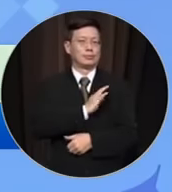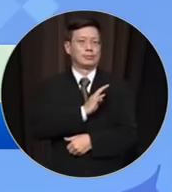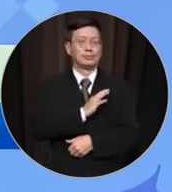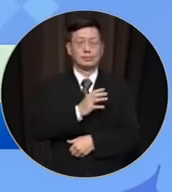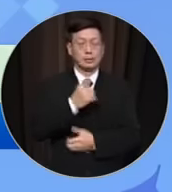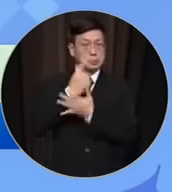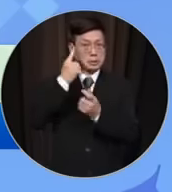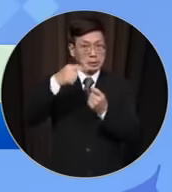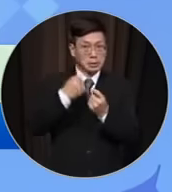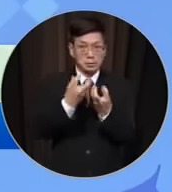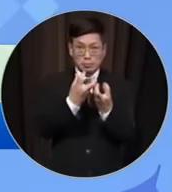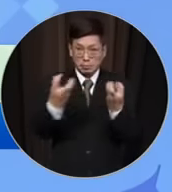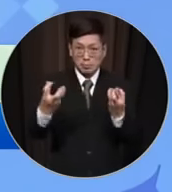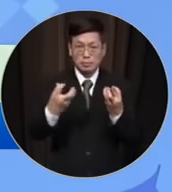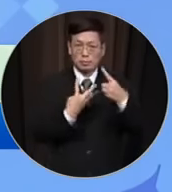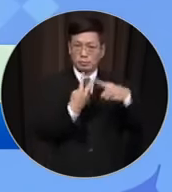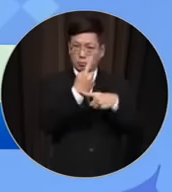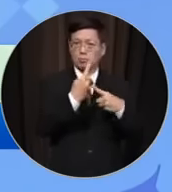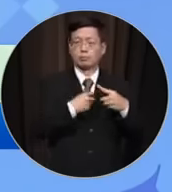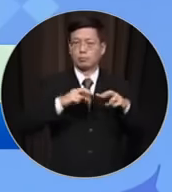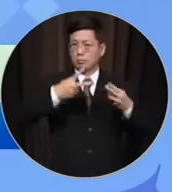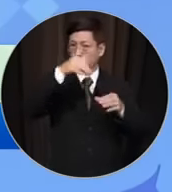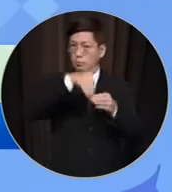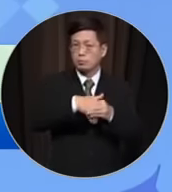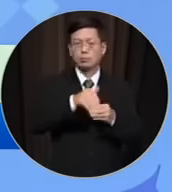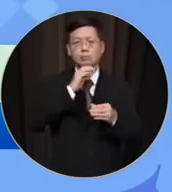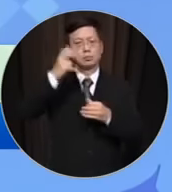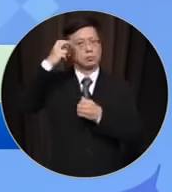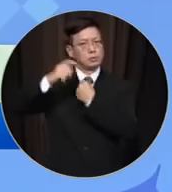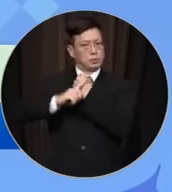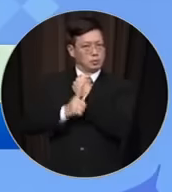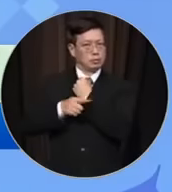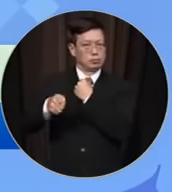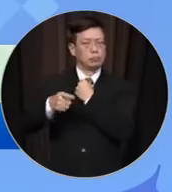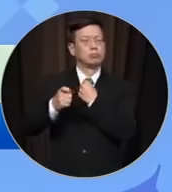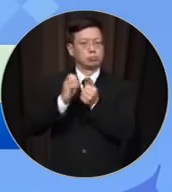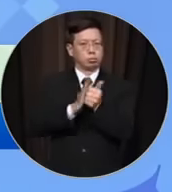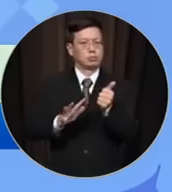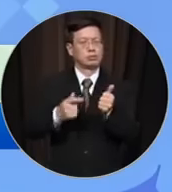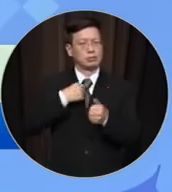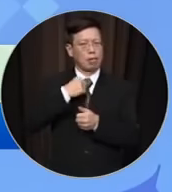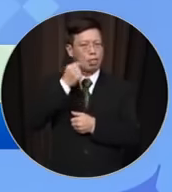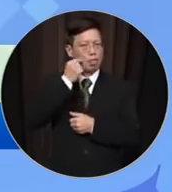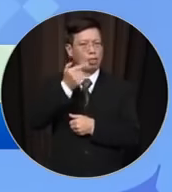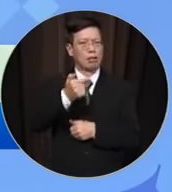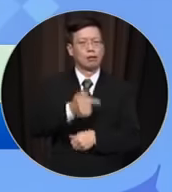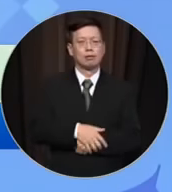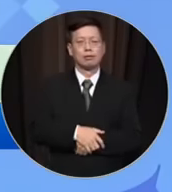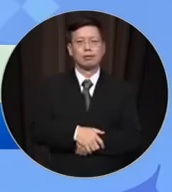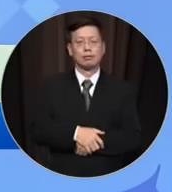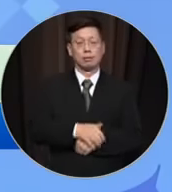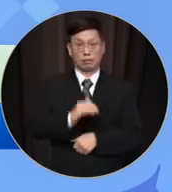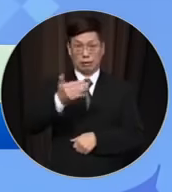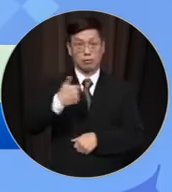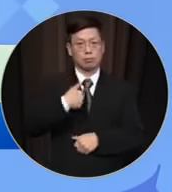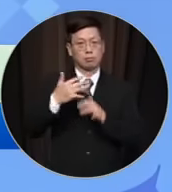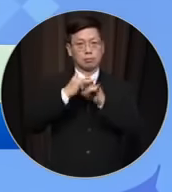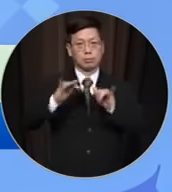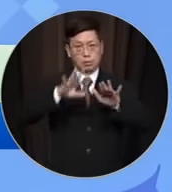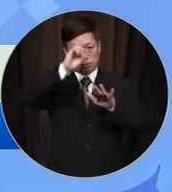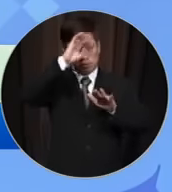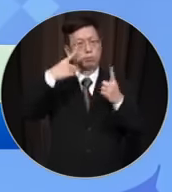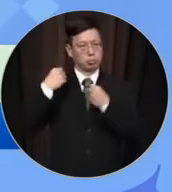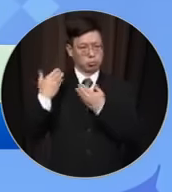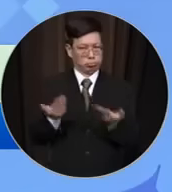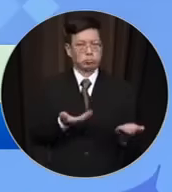年局部改选四分之一的立法委员牵涉到修宪的层次，困难度稍高。不过我们民进党一